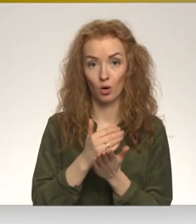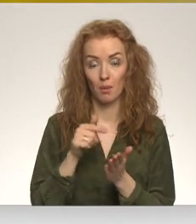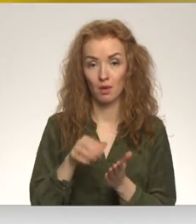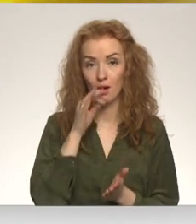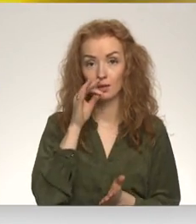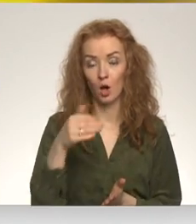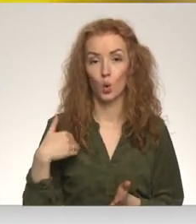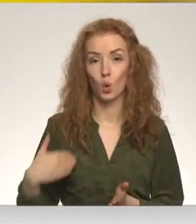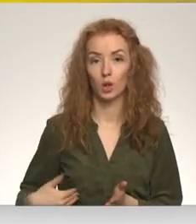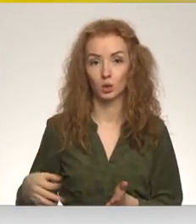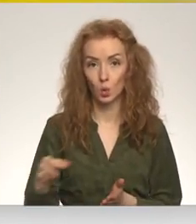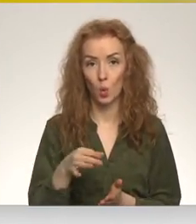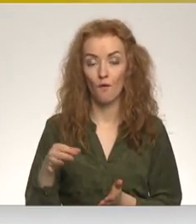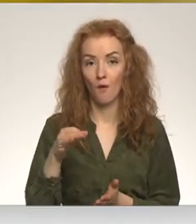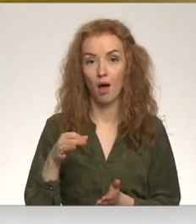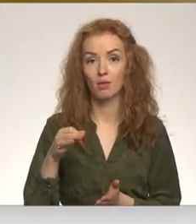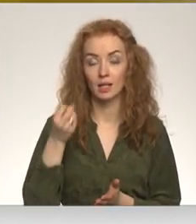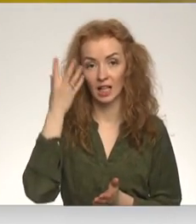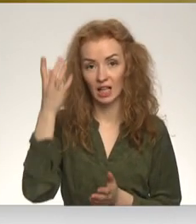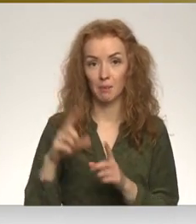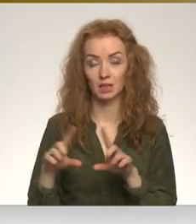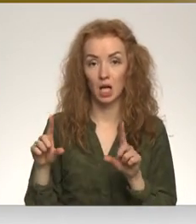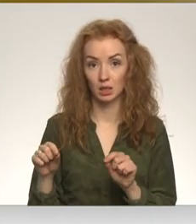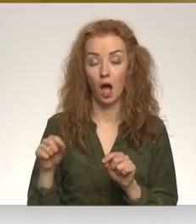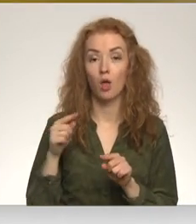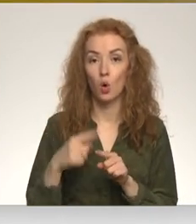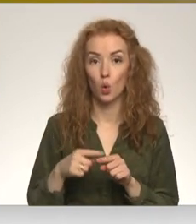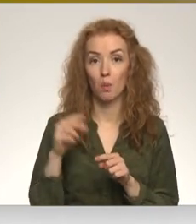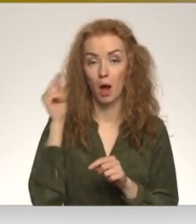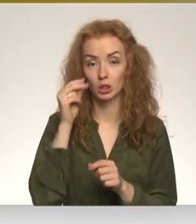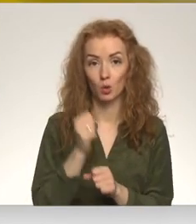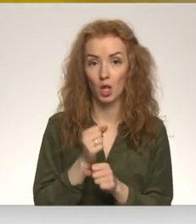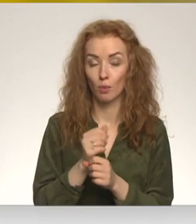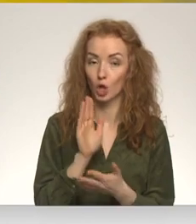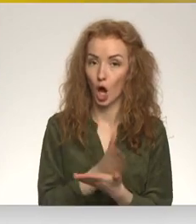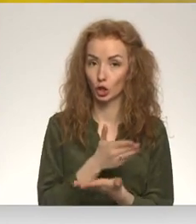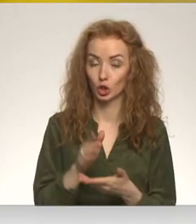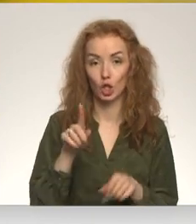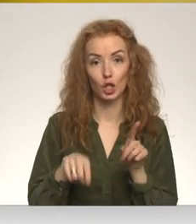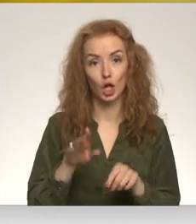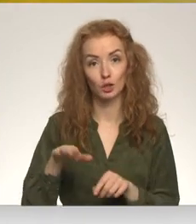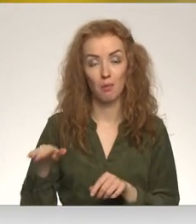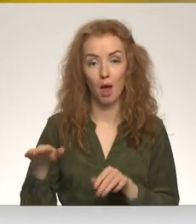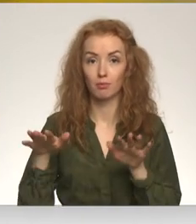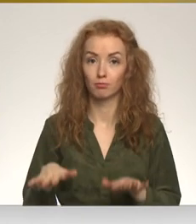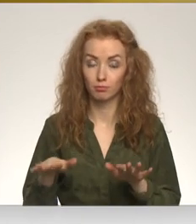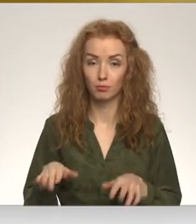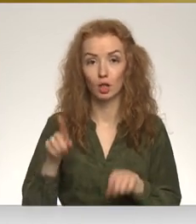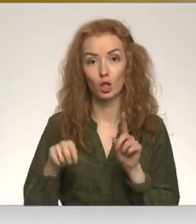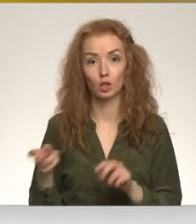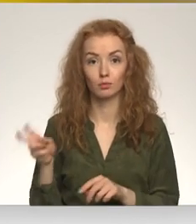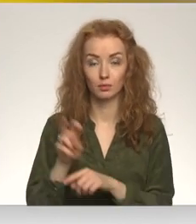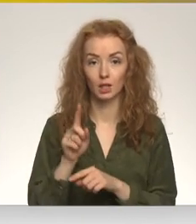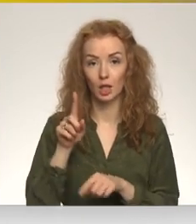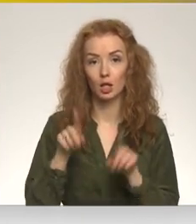Kuldīgas noda pašvaldības izglītības pārvaldē. Mācību darbs skolās atšķiras. Dažās bērni uzturas visu mācību laiku, dažās nāk tikai